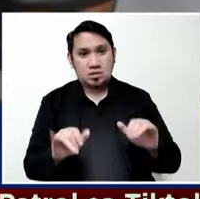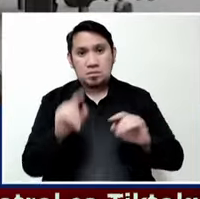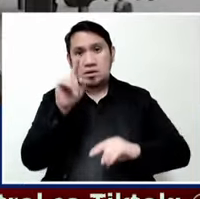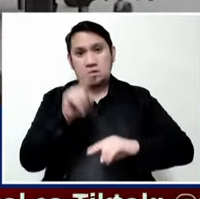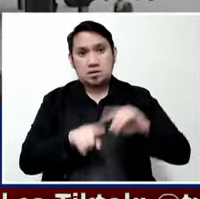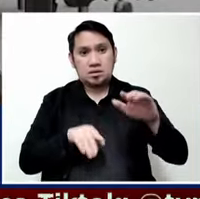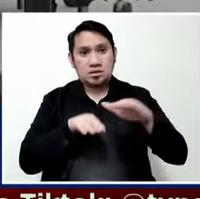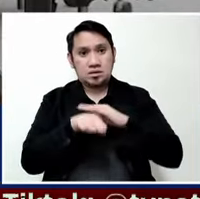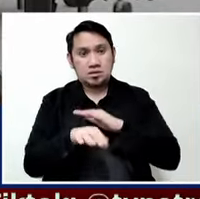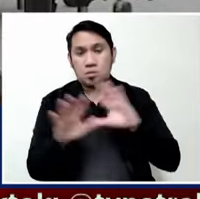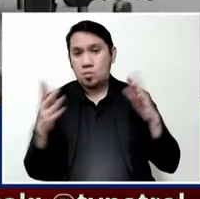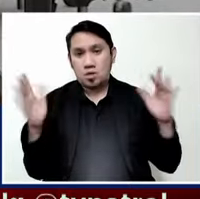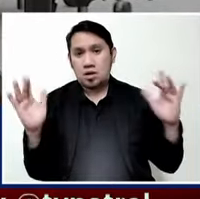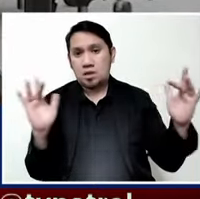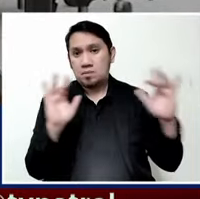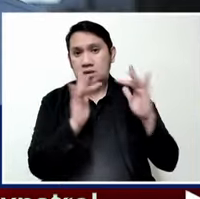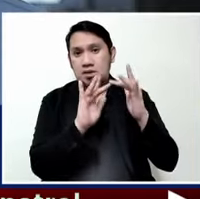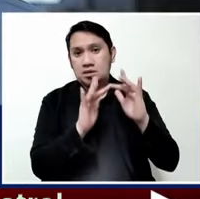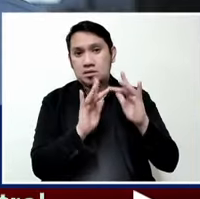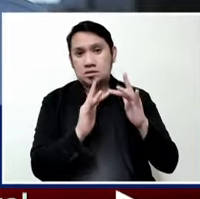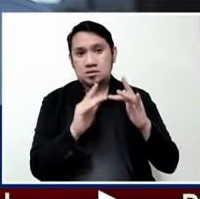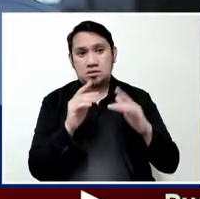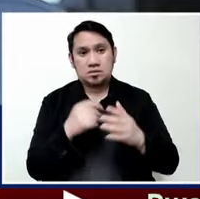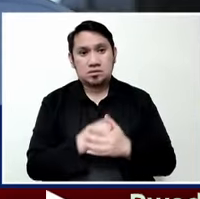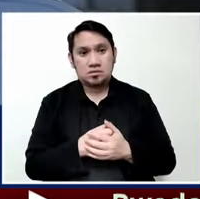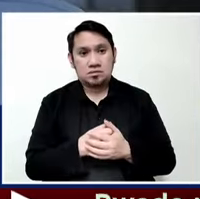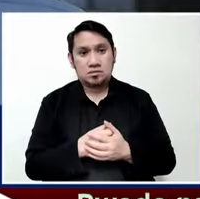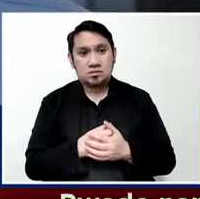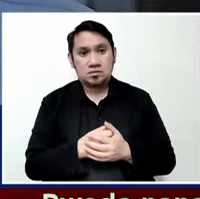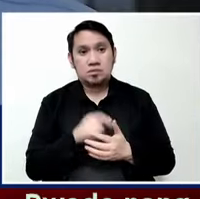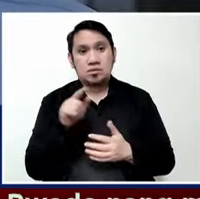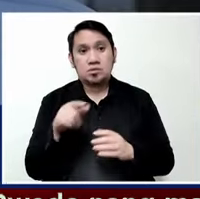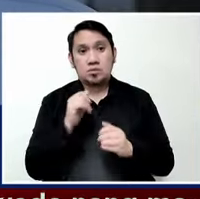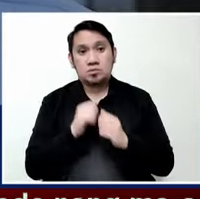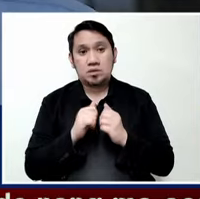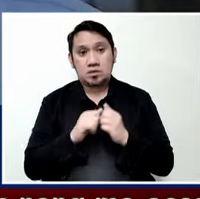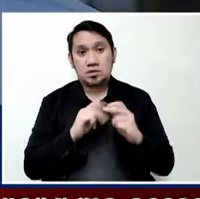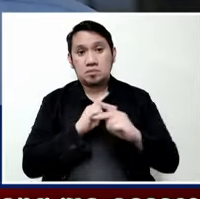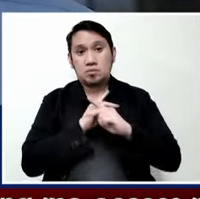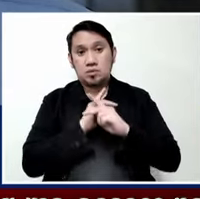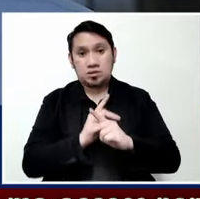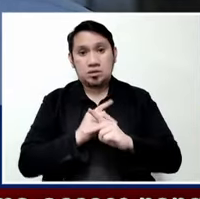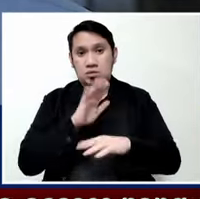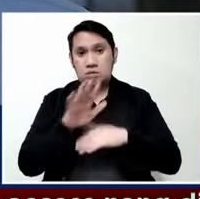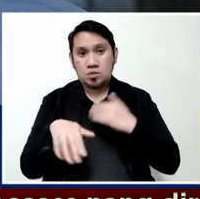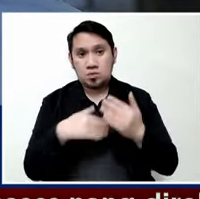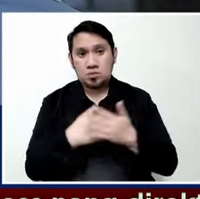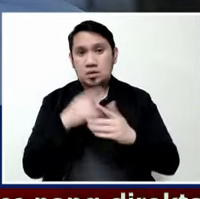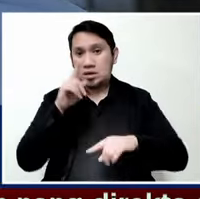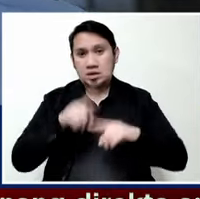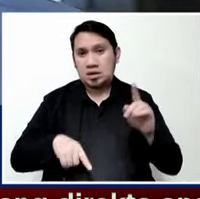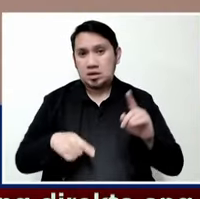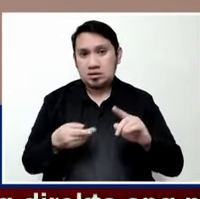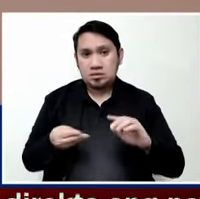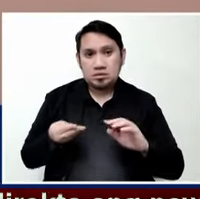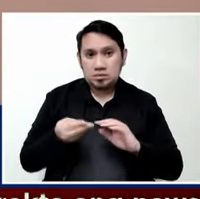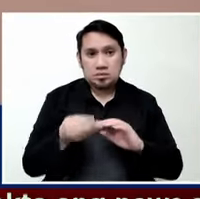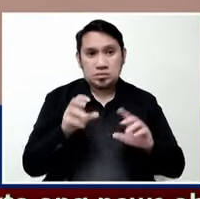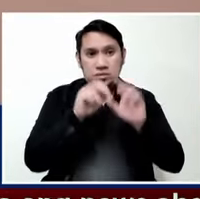naman nakakonect sa internet, sa world. Talagang protektado lahat po yan, hindi ka pwedeng magsaksak kahit ano po dun sa